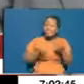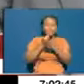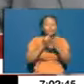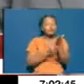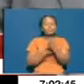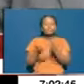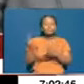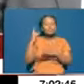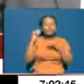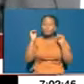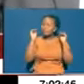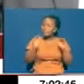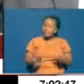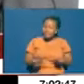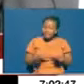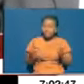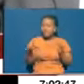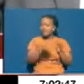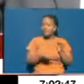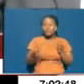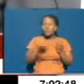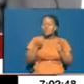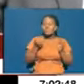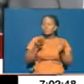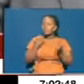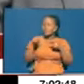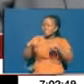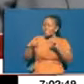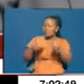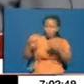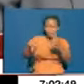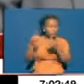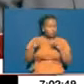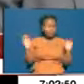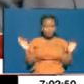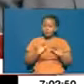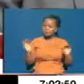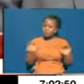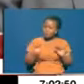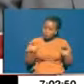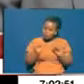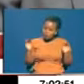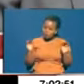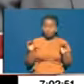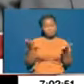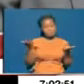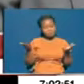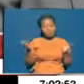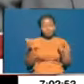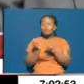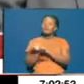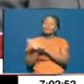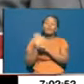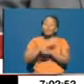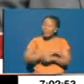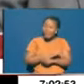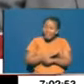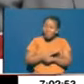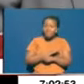none whatsoever. We do not require this curfew. Corona is not